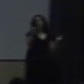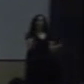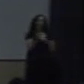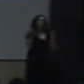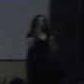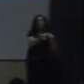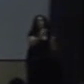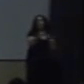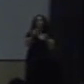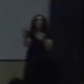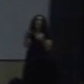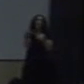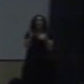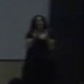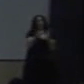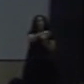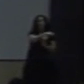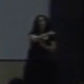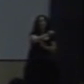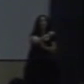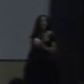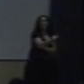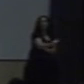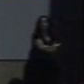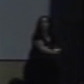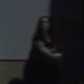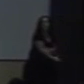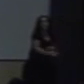molt a la societat i a més amb unes connotacions molt negatives.